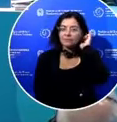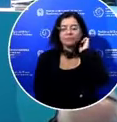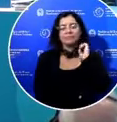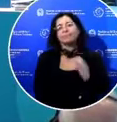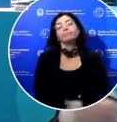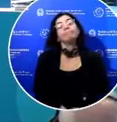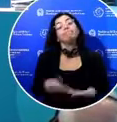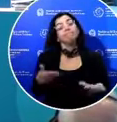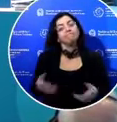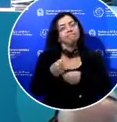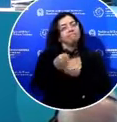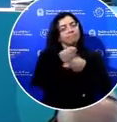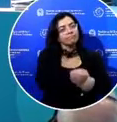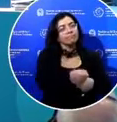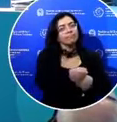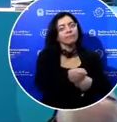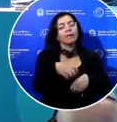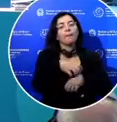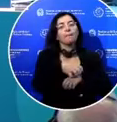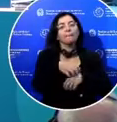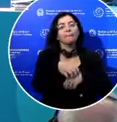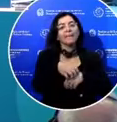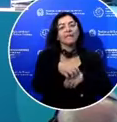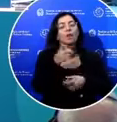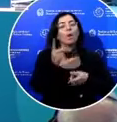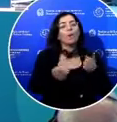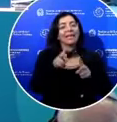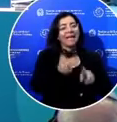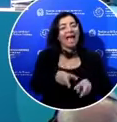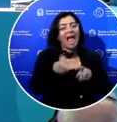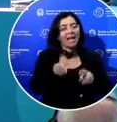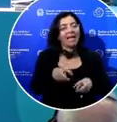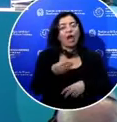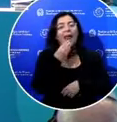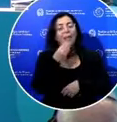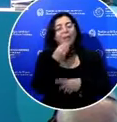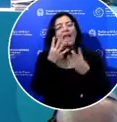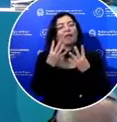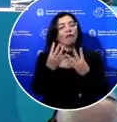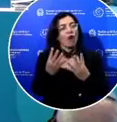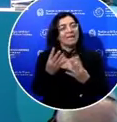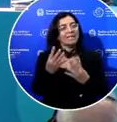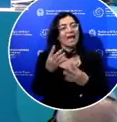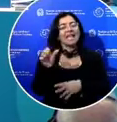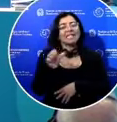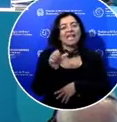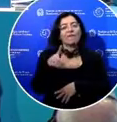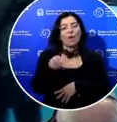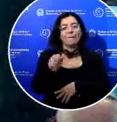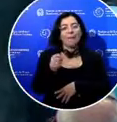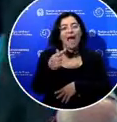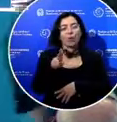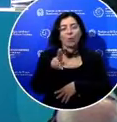Prende ora la parola il Ministro delle Politiche Agricole, Alimentari e Forestali, Stefano